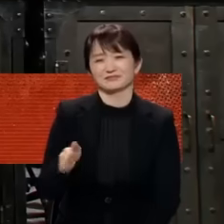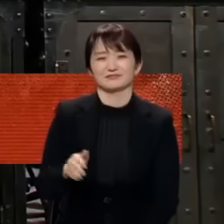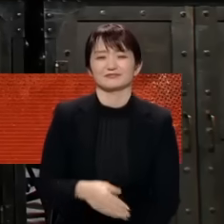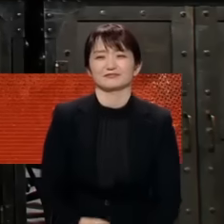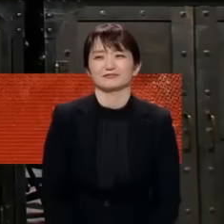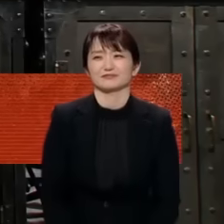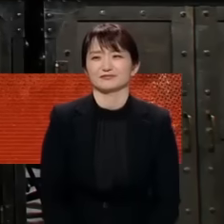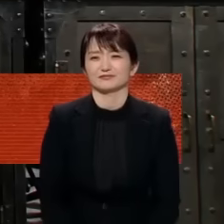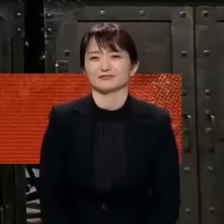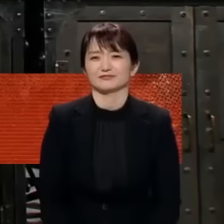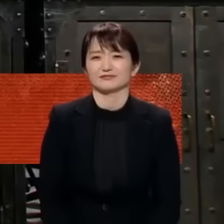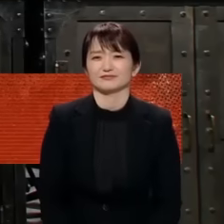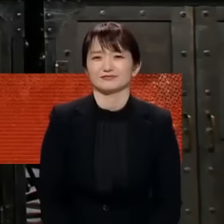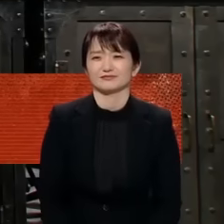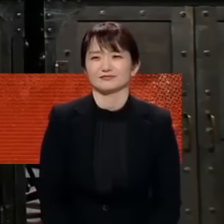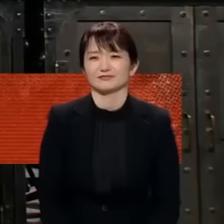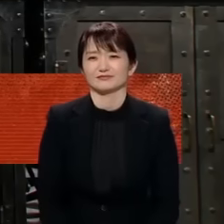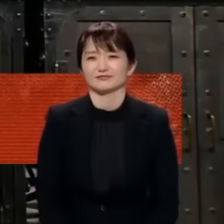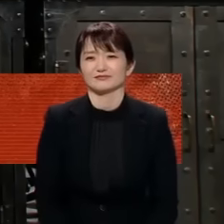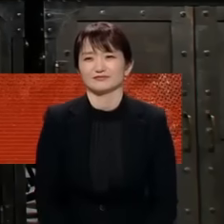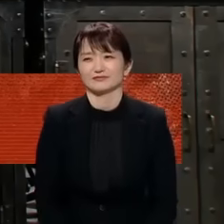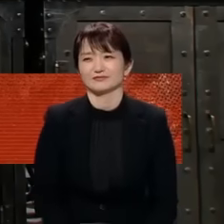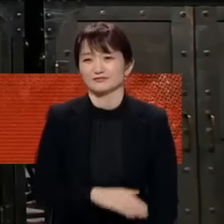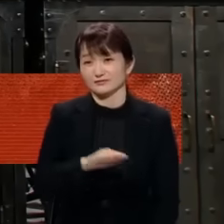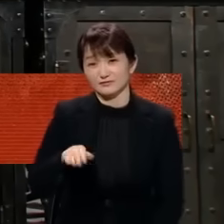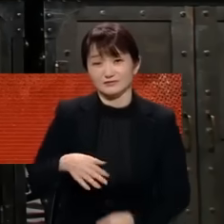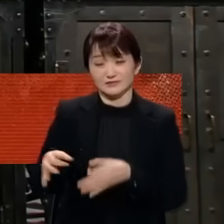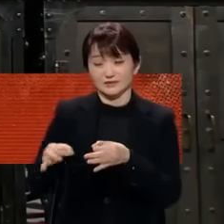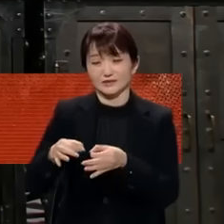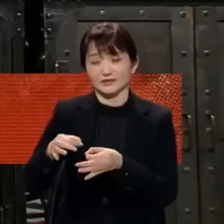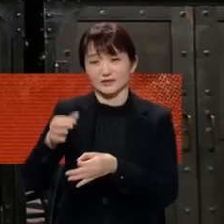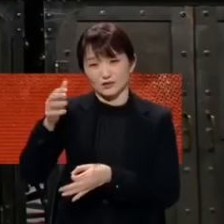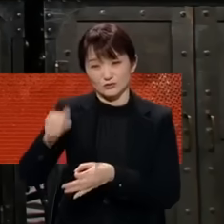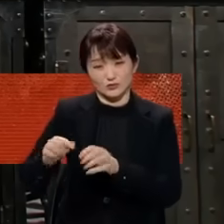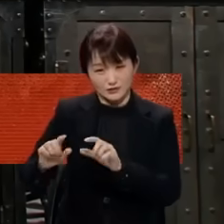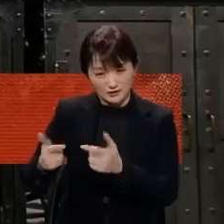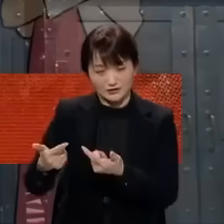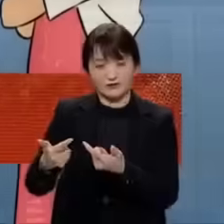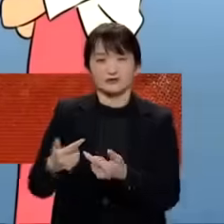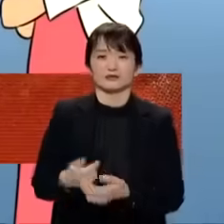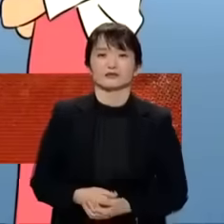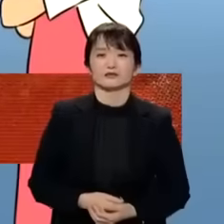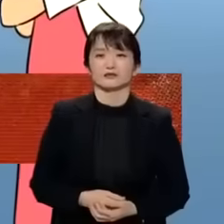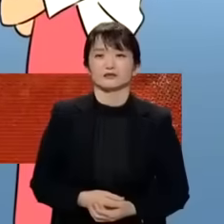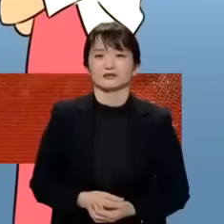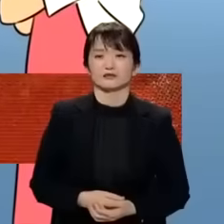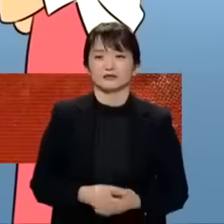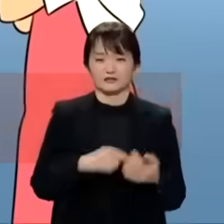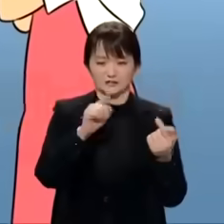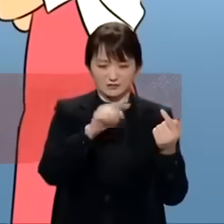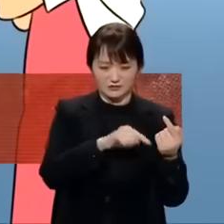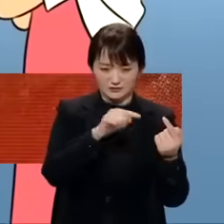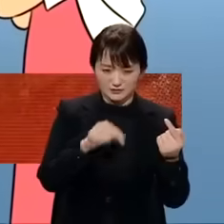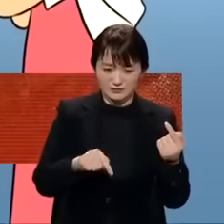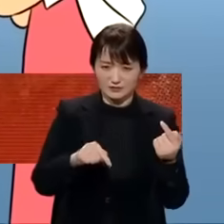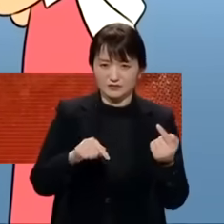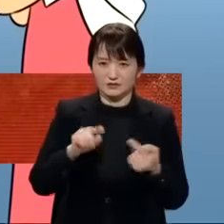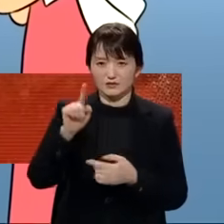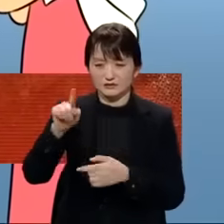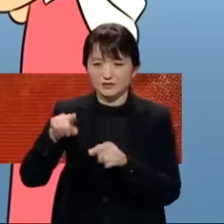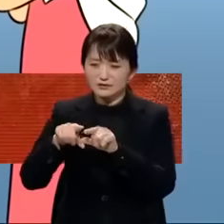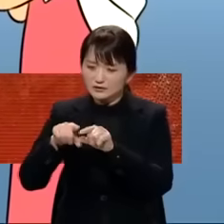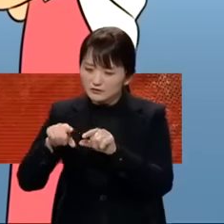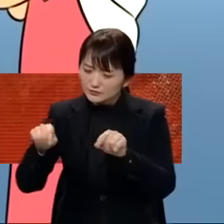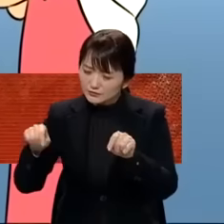고맙거나 뭐 아직 가게 주인이 아니기 때문에 그런 입장일 수 있지만 1일 1인 이음식 그 정도면 이해가